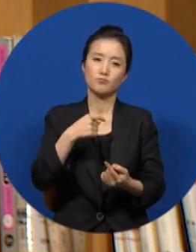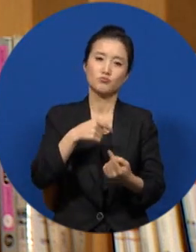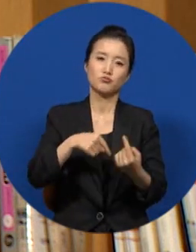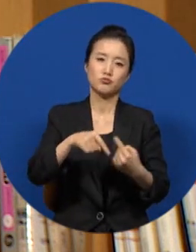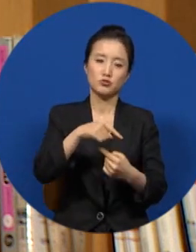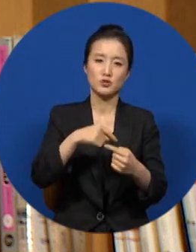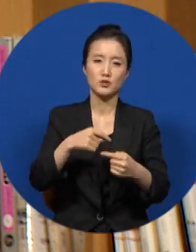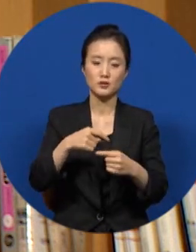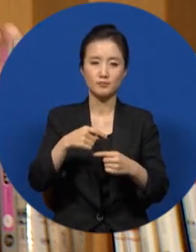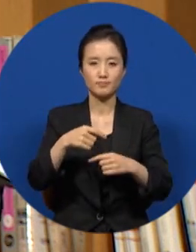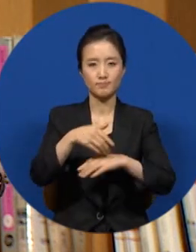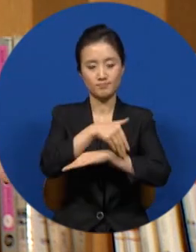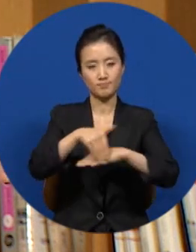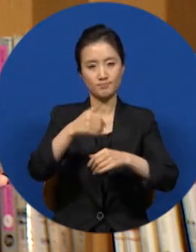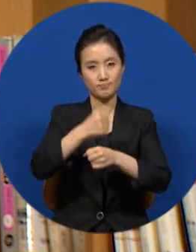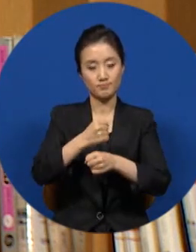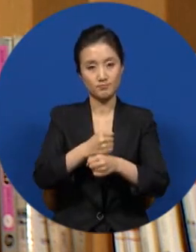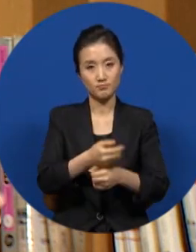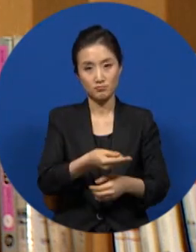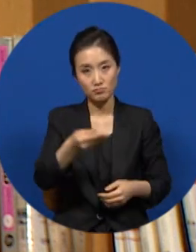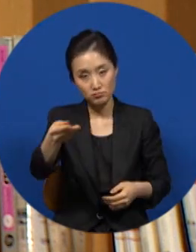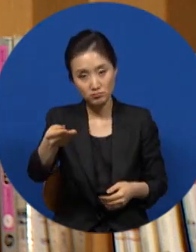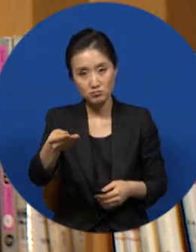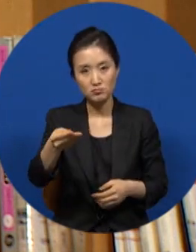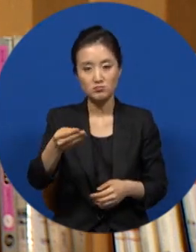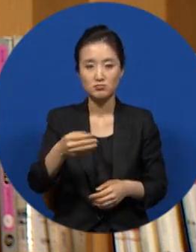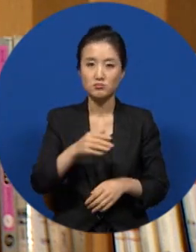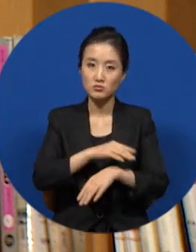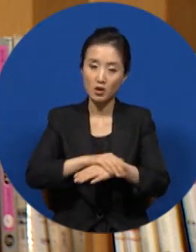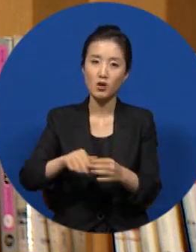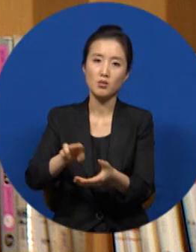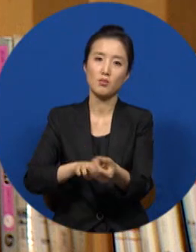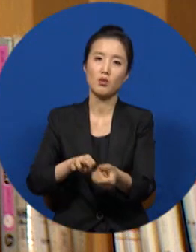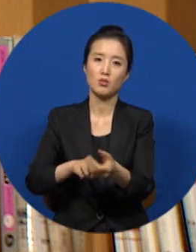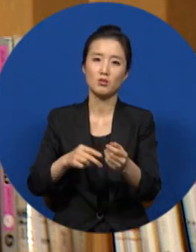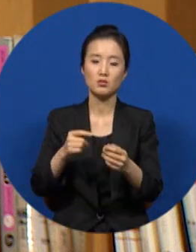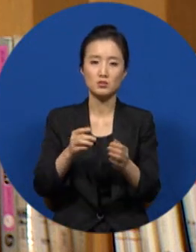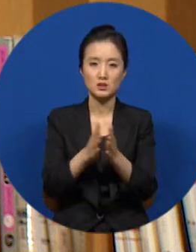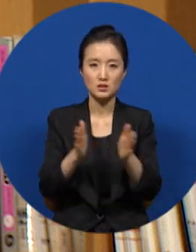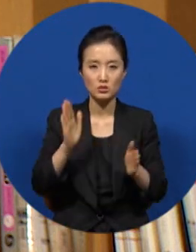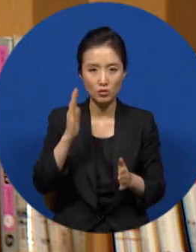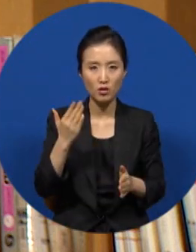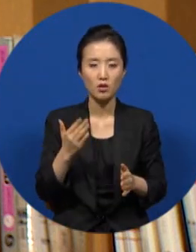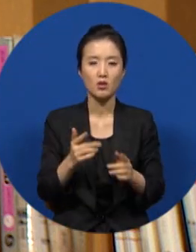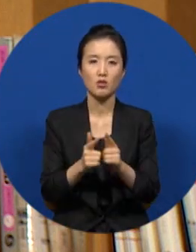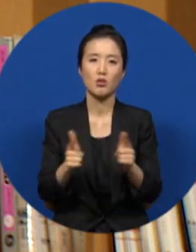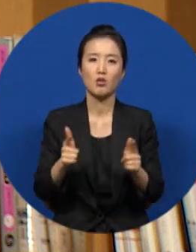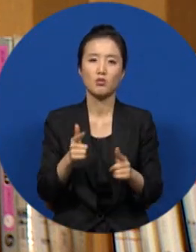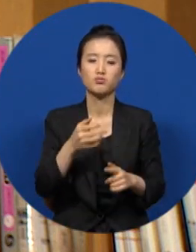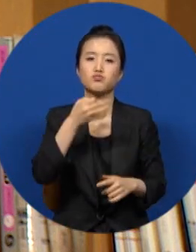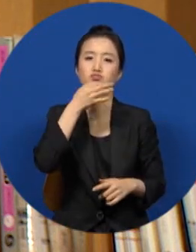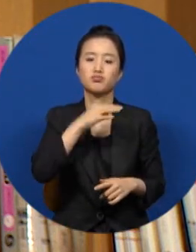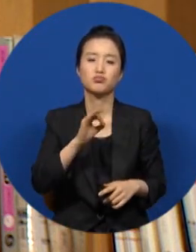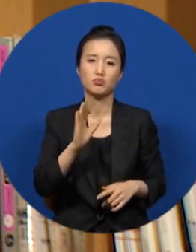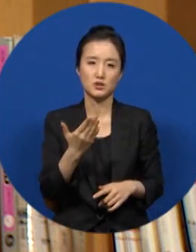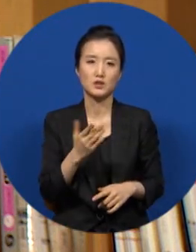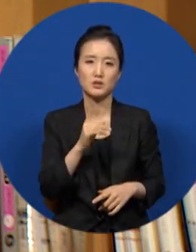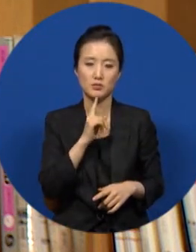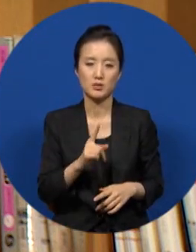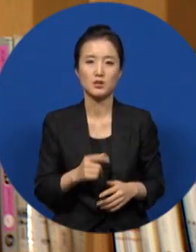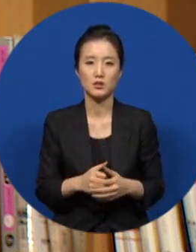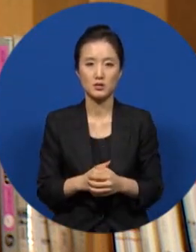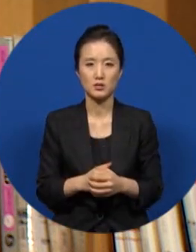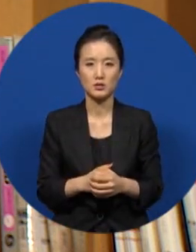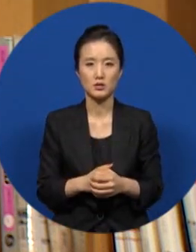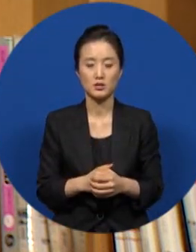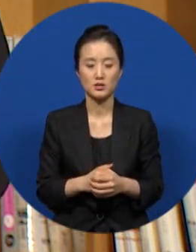이번에는 지금 살아 있는 빌 게이츠가 그렇게 얘기를 하는데 저기 동쪽으로 이동을 해서 1000년 전에 북송 때 가면은 여몽정이라는